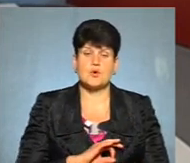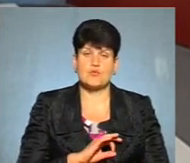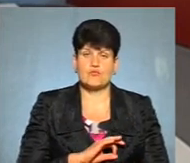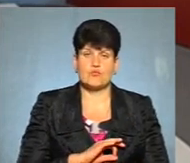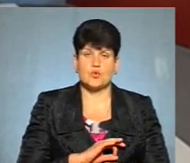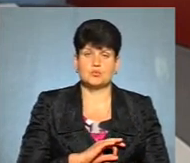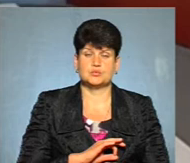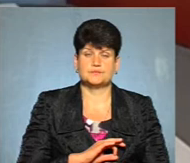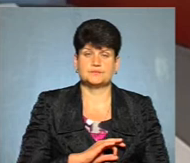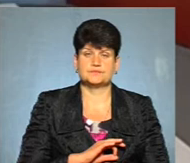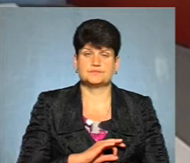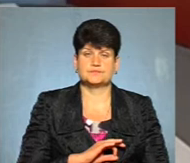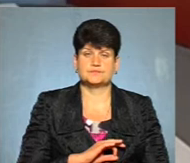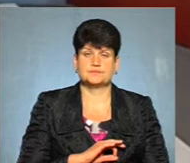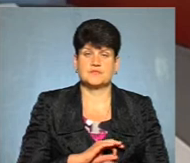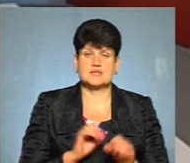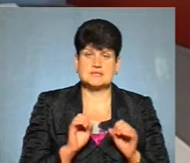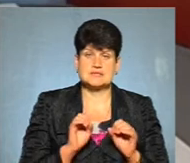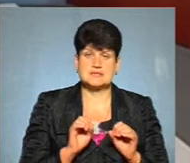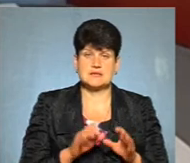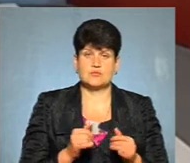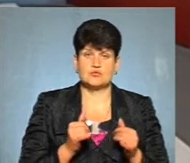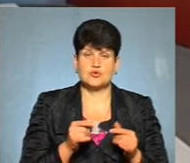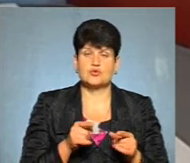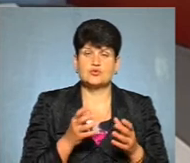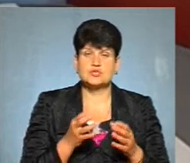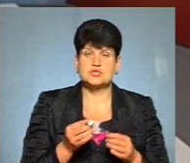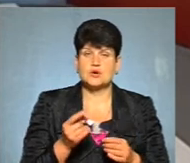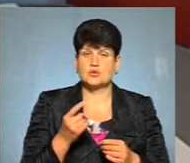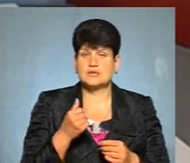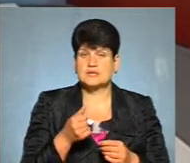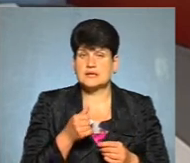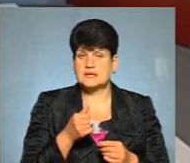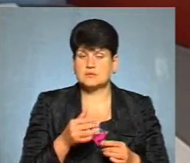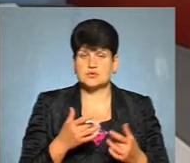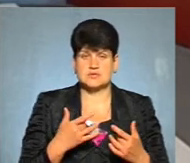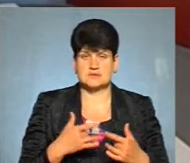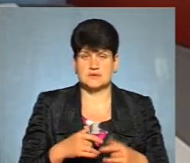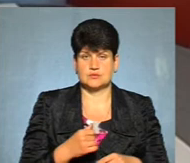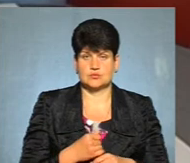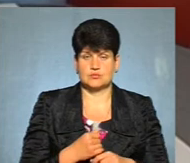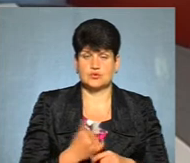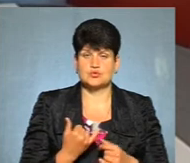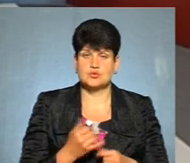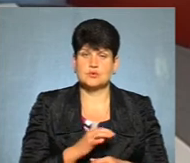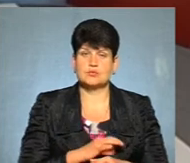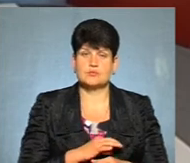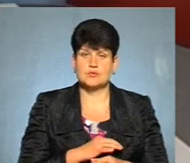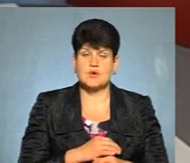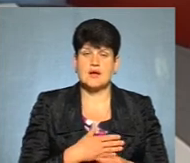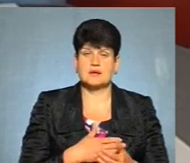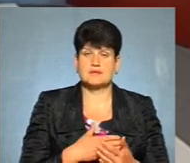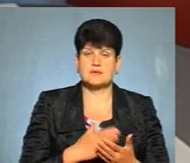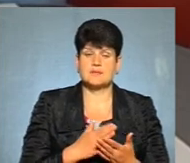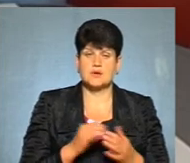прийшов, здав свої повноваження, ще рік його не можна звільняти з роботи. Сьогодні профспілкові активісти мають право на 6